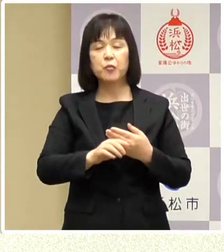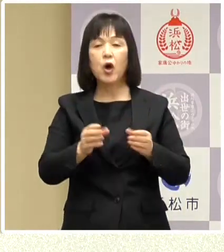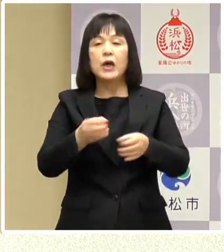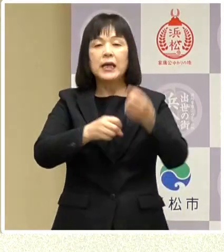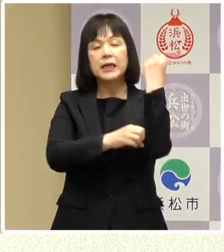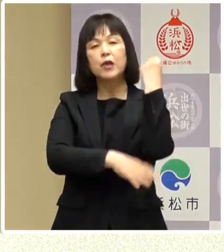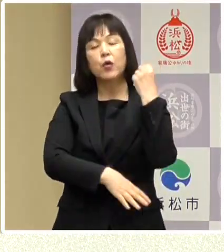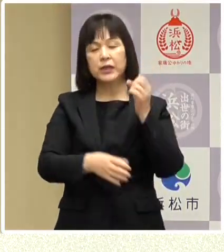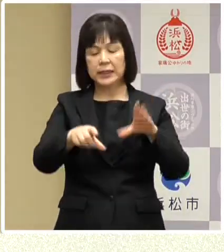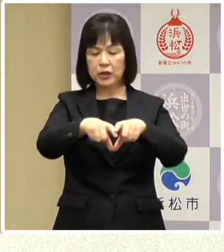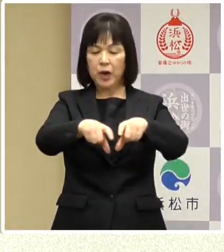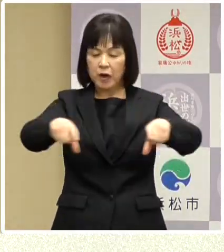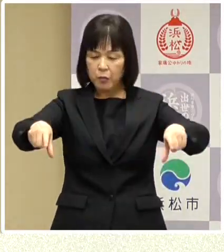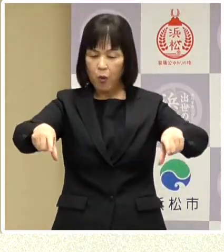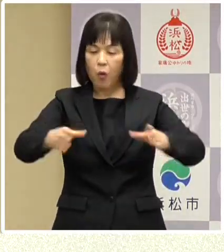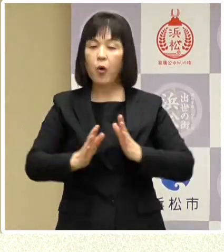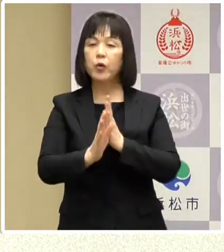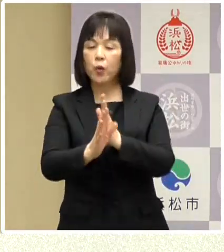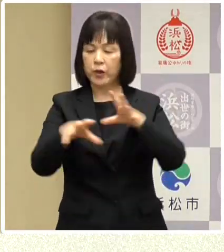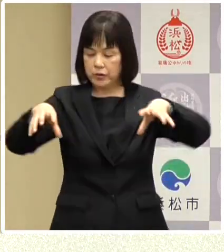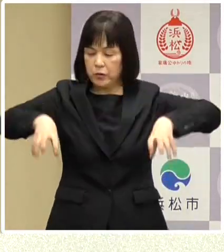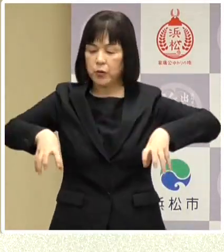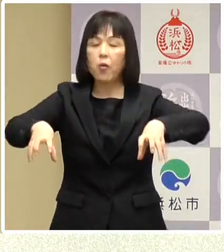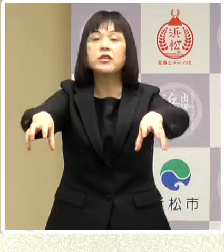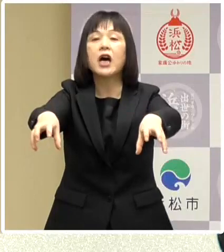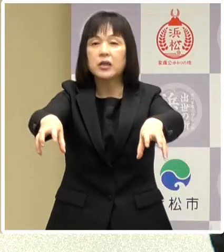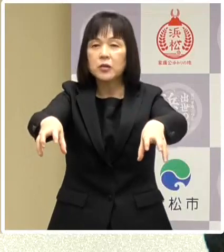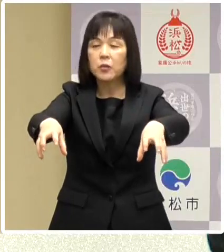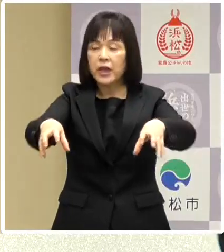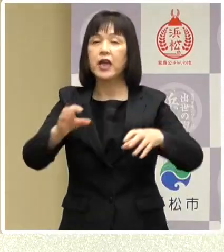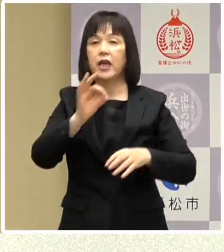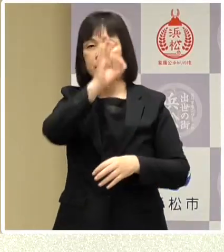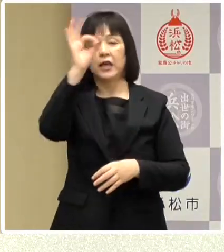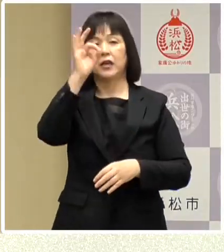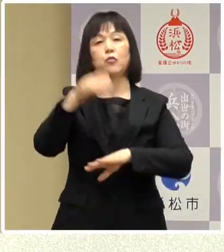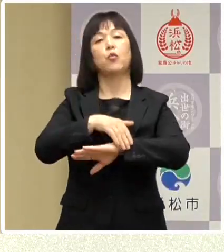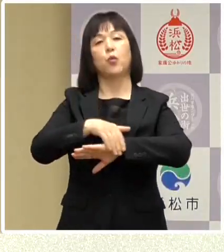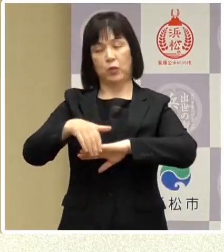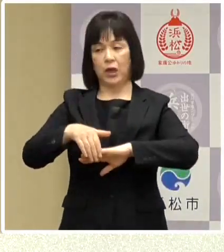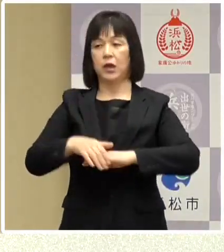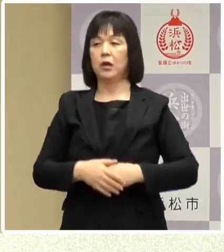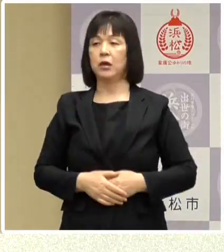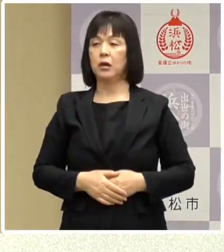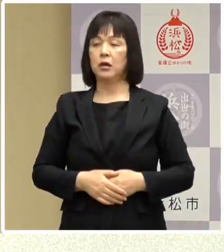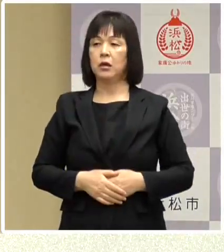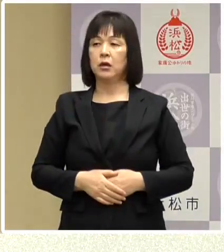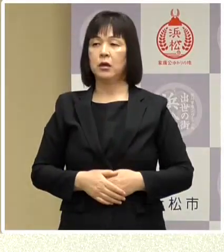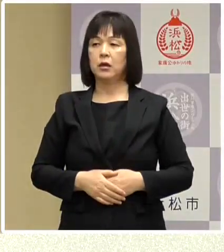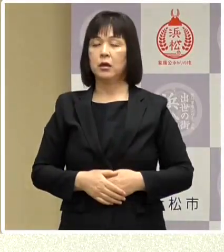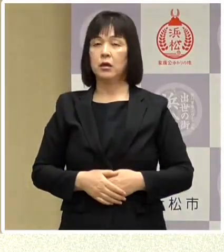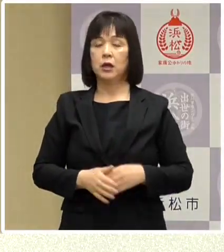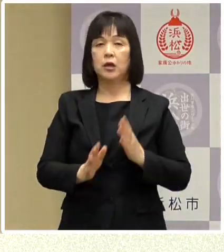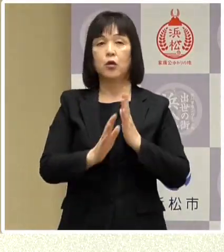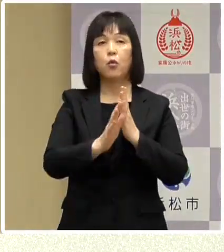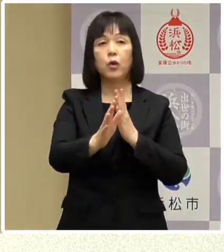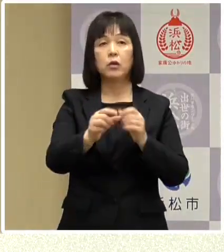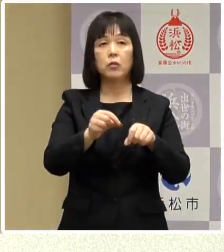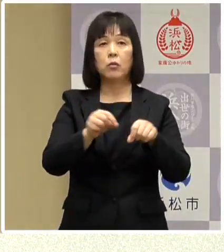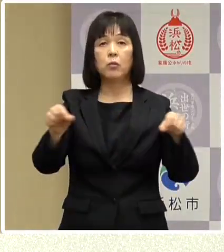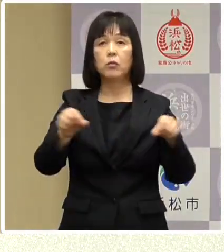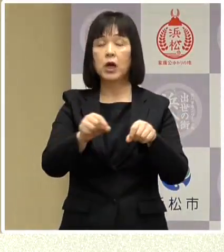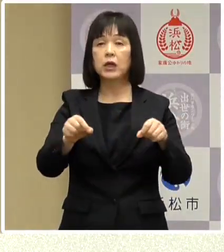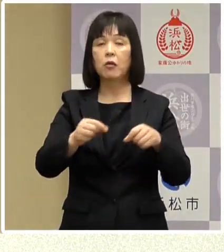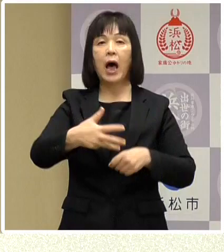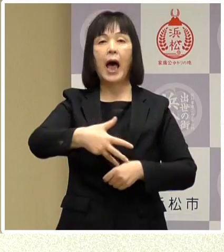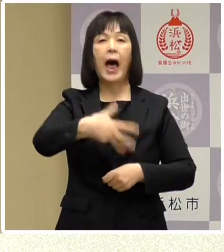ご覧いただけるというようなことを考えております。 この行列っていうのはトータルでどれぐらいの距離になるんですか。 800メ